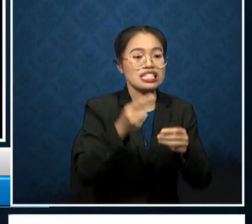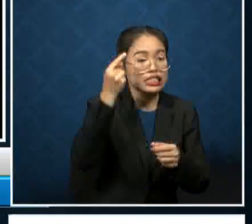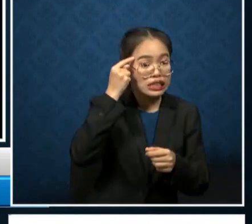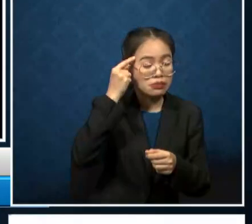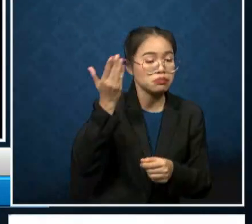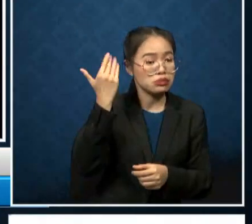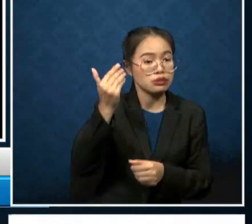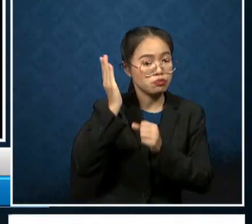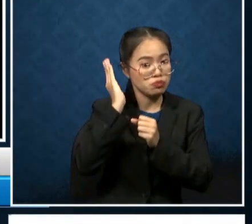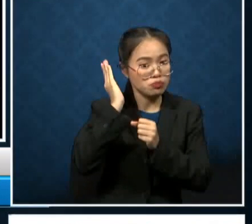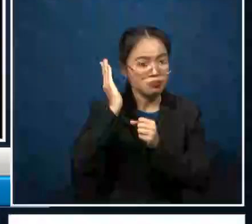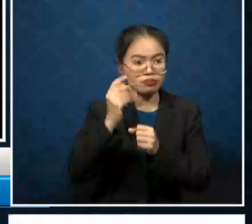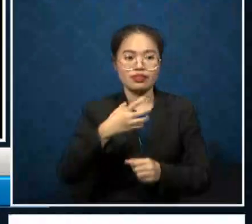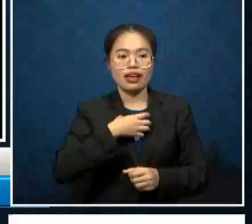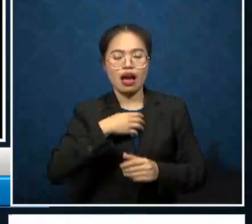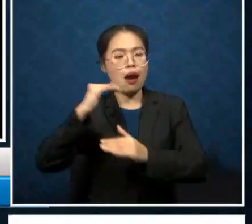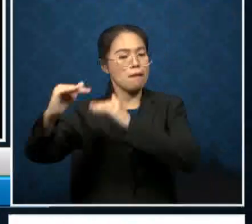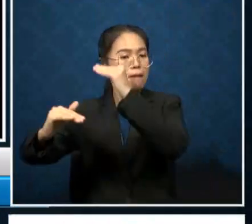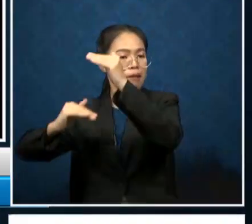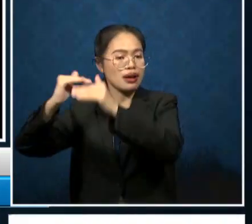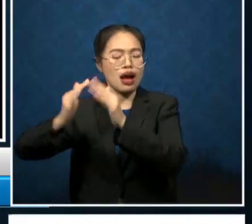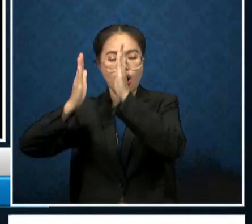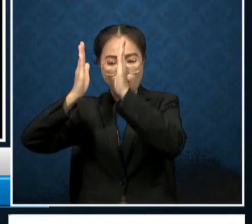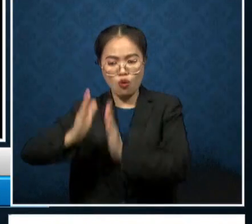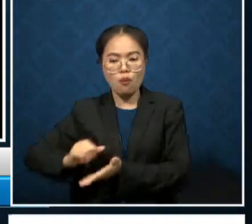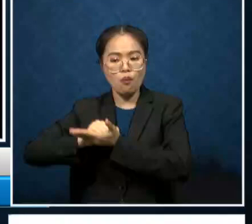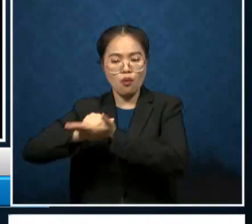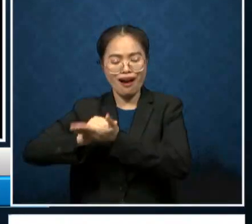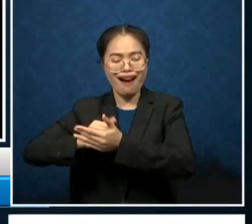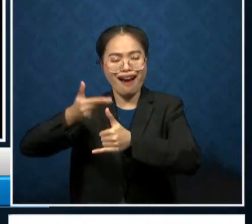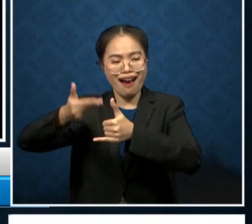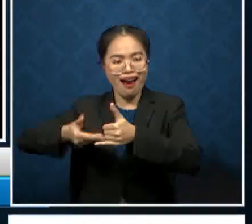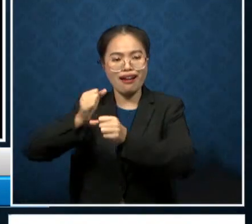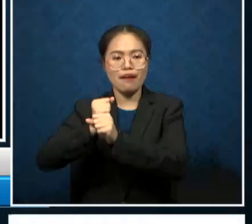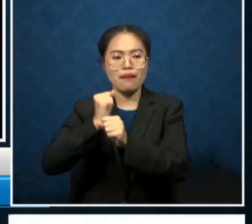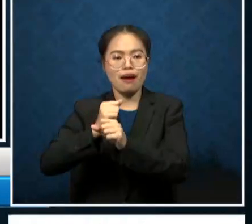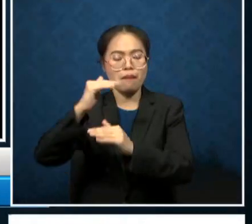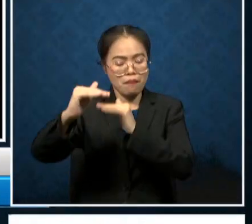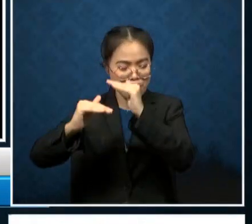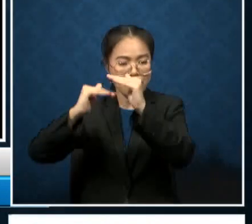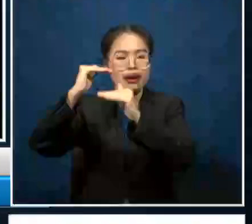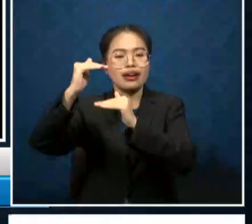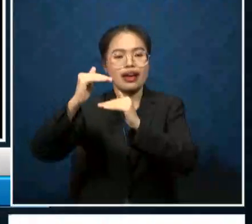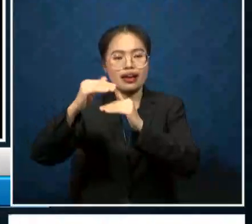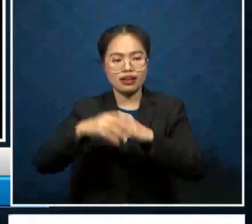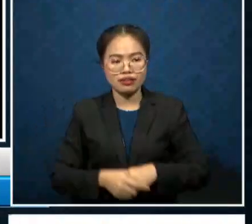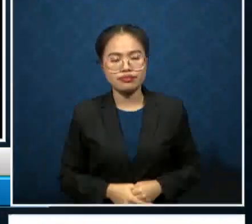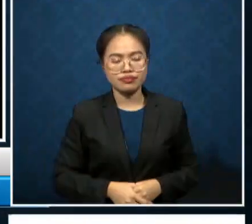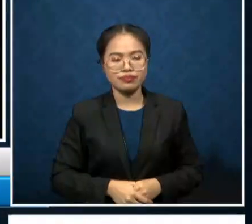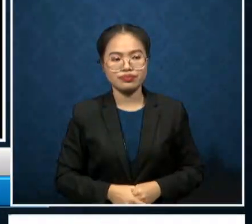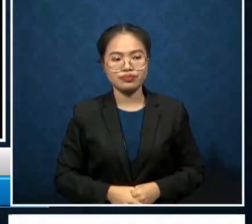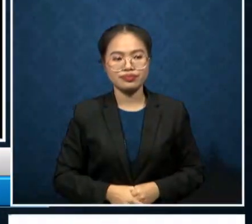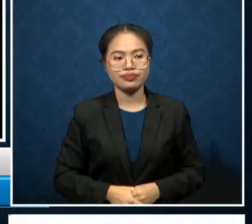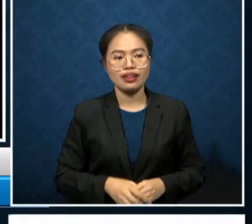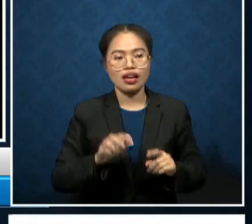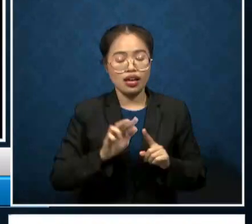คำแนะนำเนี่ยจะต้องพัฒนาเจ้าหน้าที่ที่เกี่ยวข้องเพื่อจะสามารถสอดประสานและทำงานเรื่องนี้ด้วยกันได้อันนี้คือระดับที่ 2ระดับที่ 3